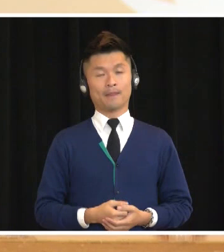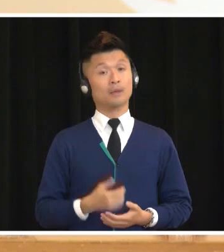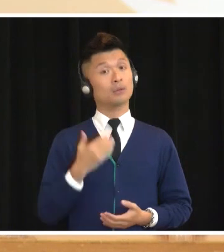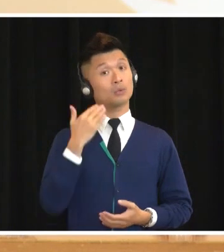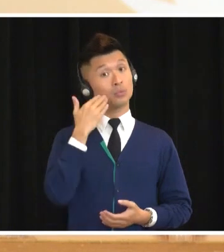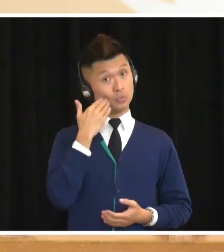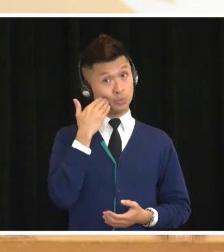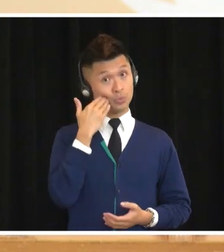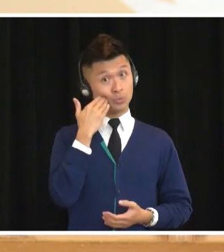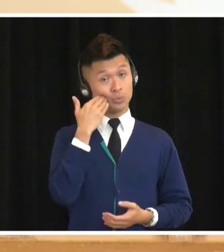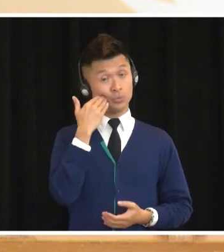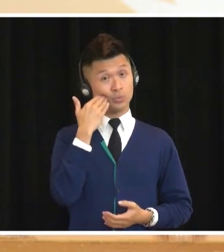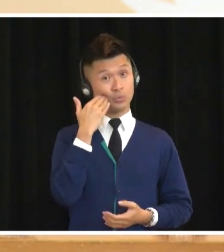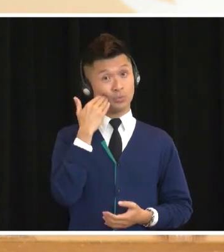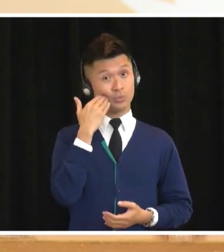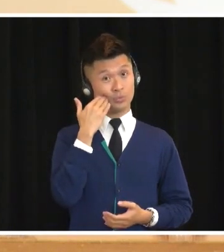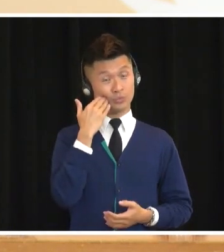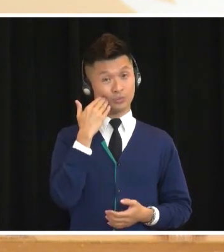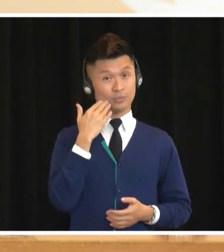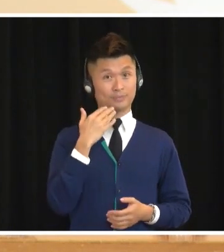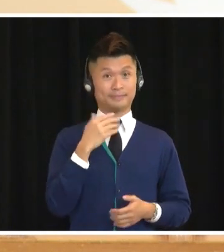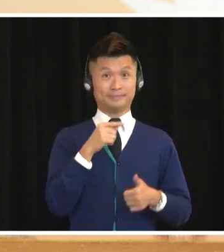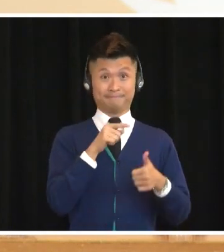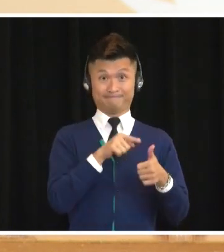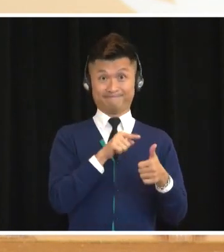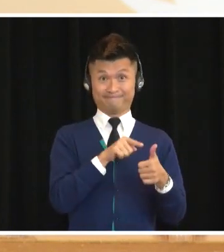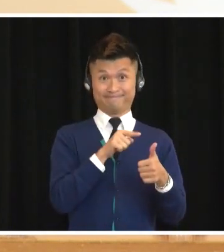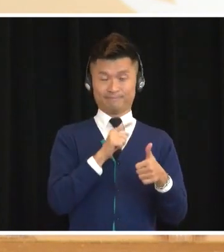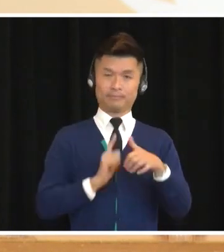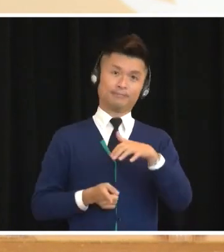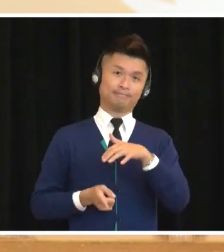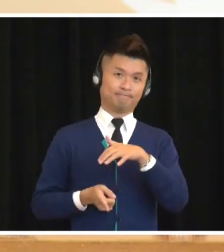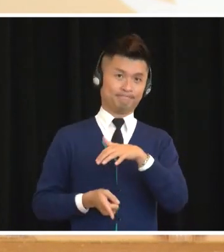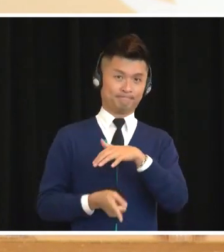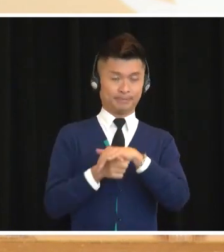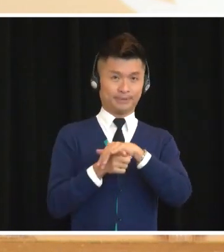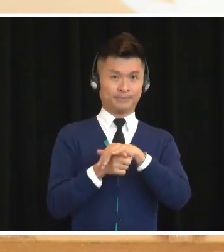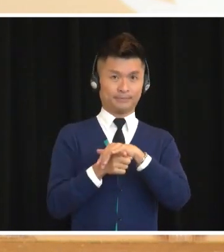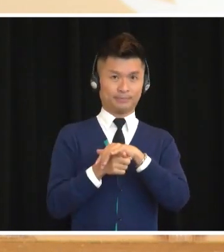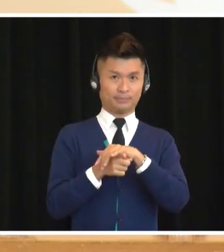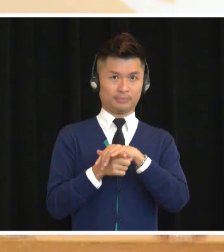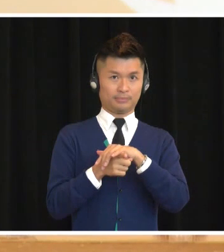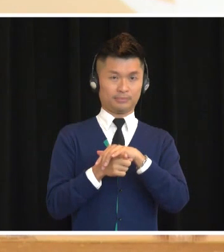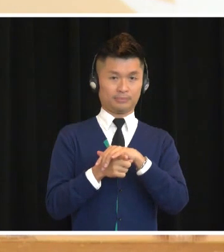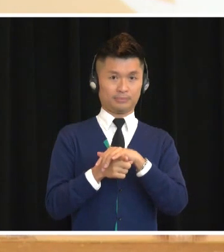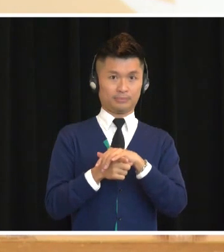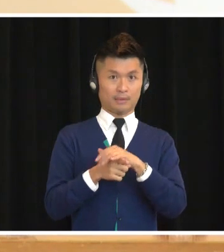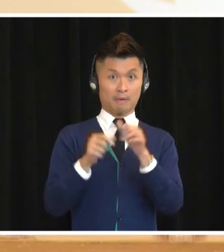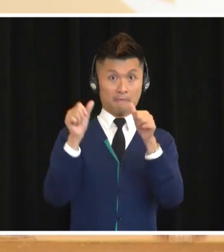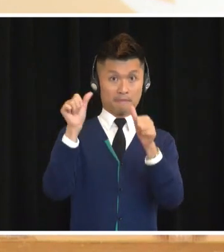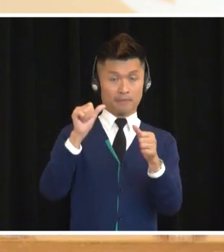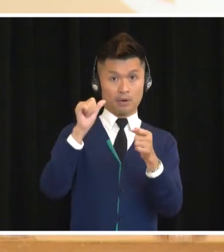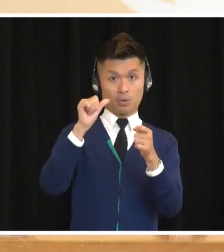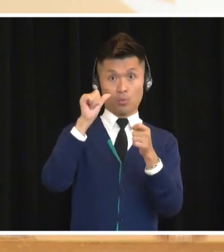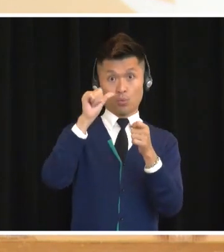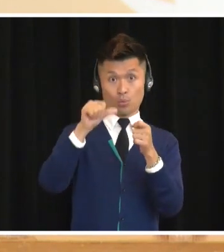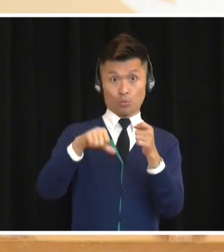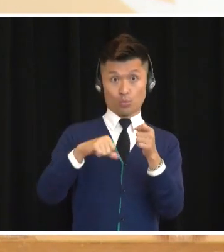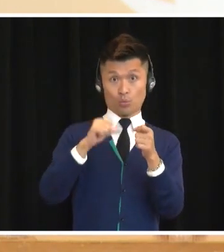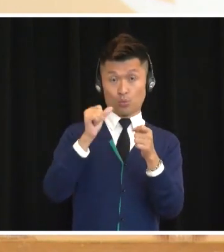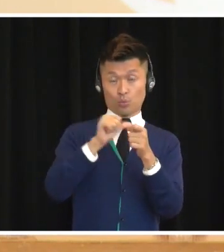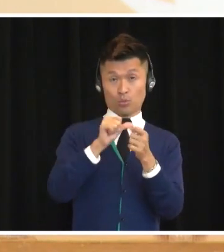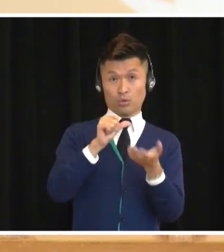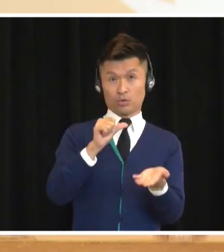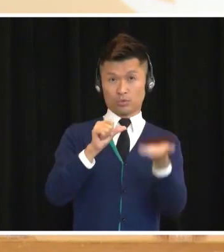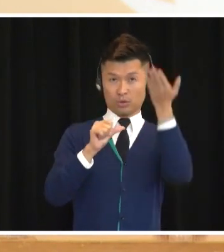如果他犯的罪呢？这个本刑是5年以上还是5年以